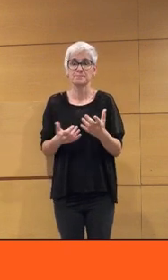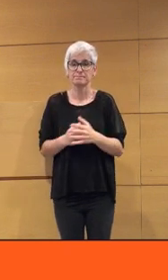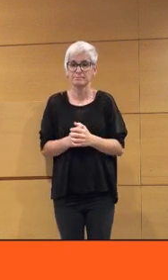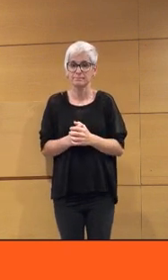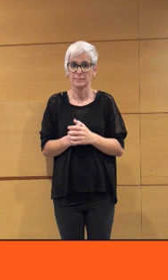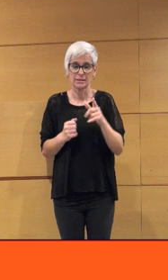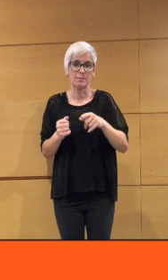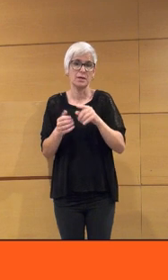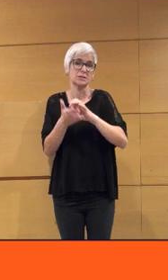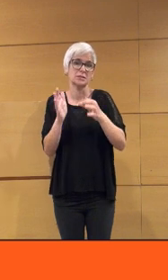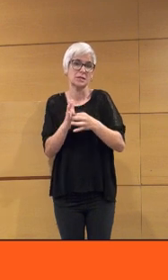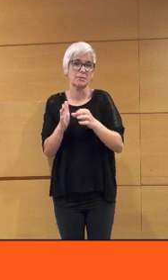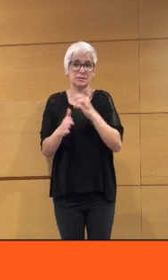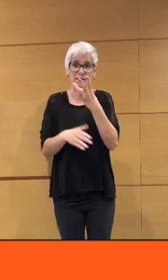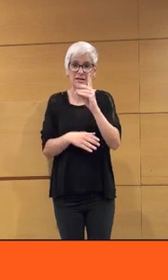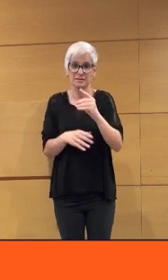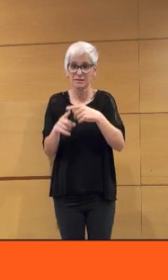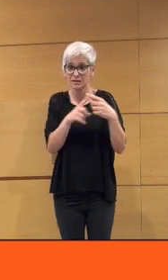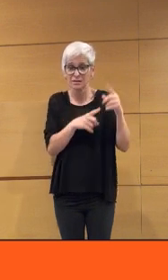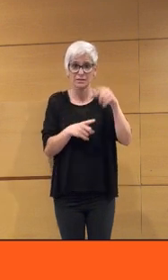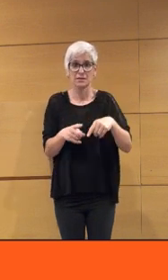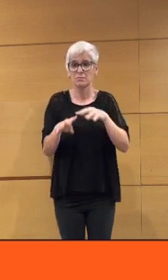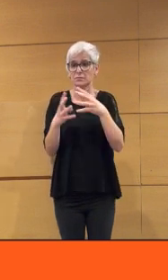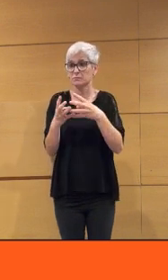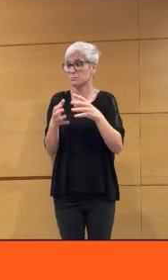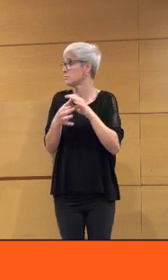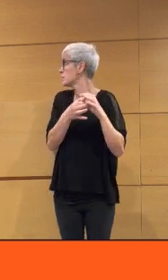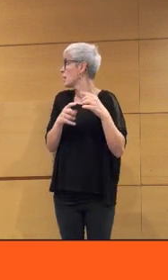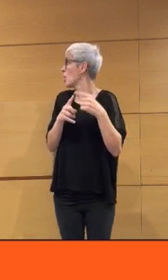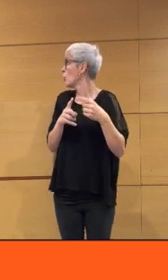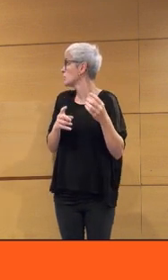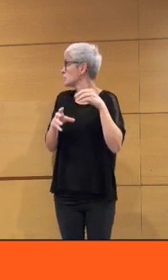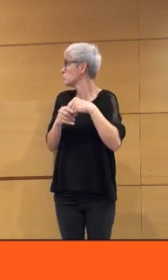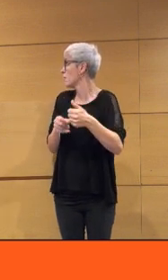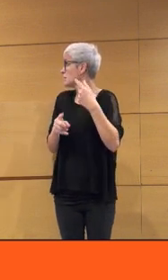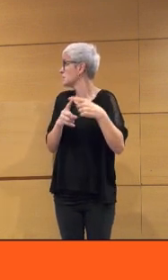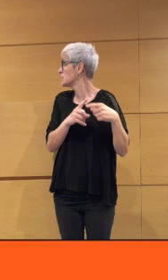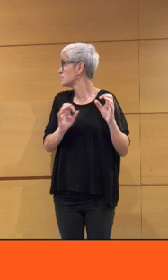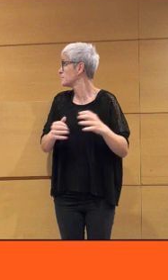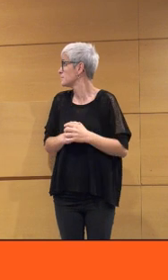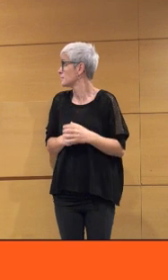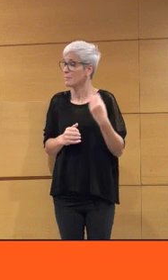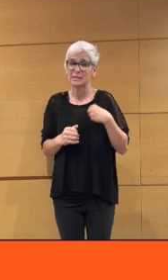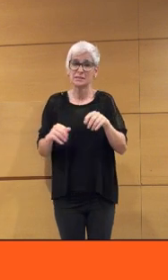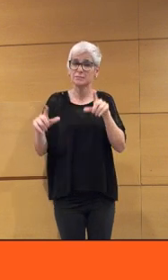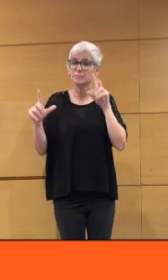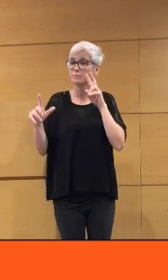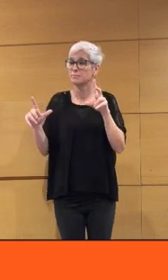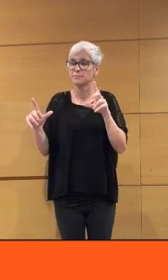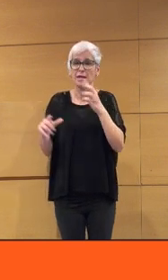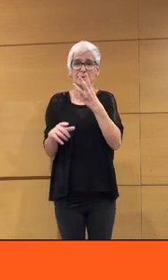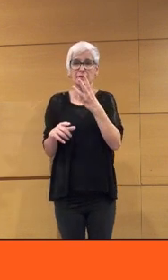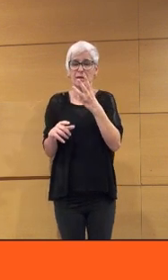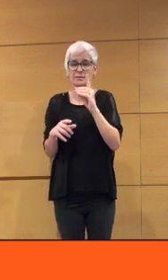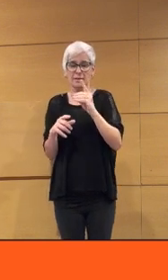els ecosistemes, no?, de 3D, l'internet de les coses. Ja no sortim d'aquesta pantalla 2D,